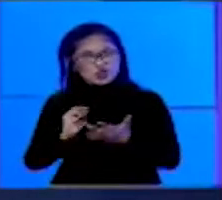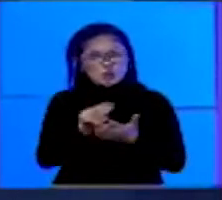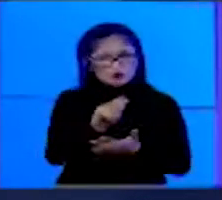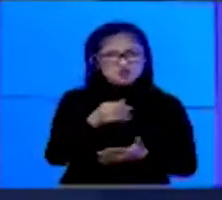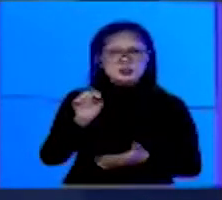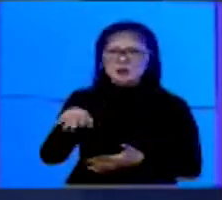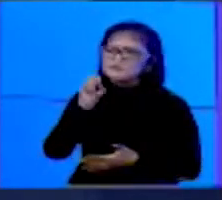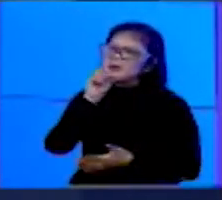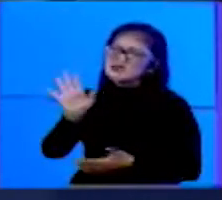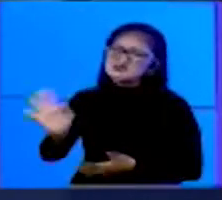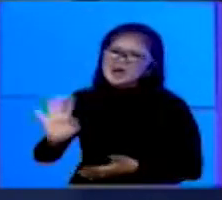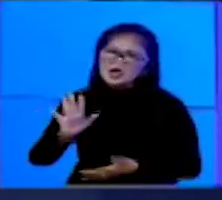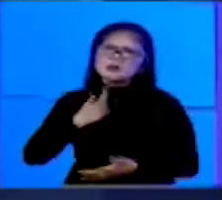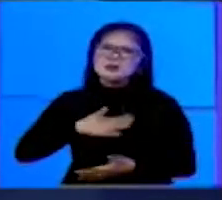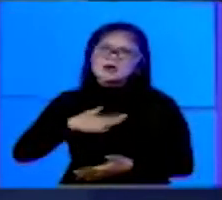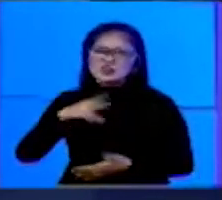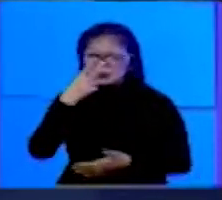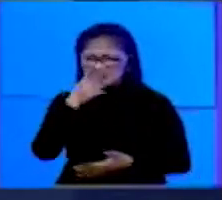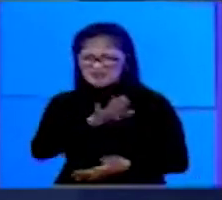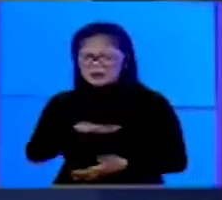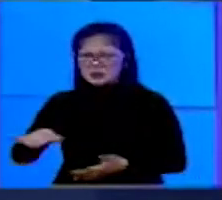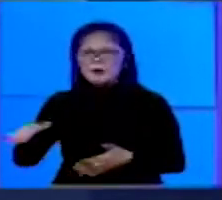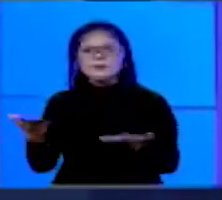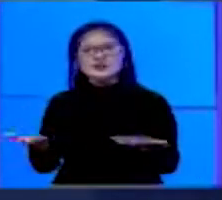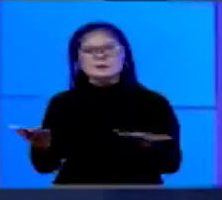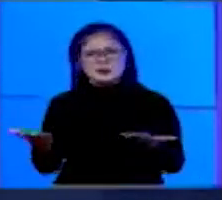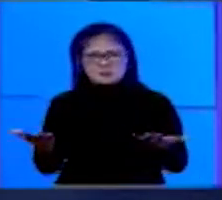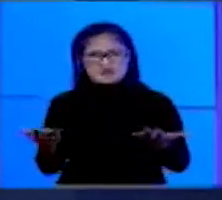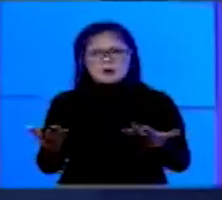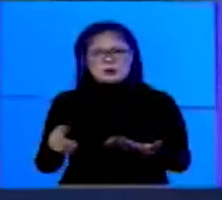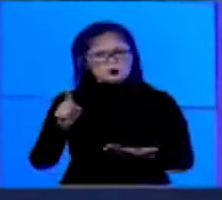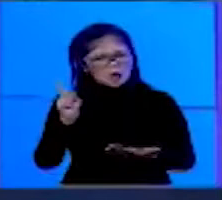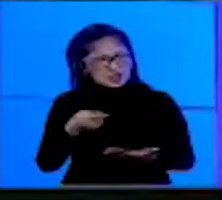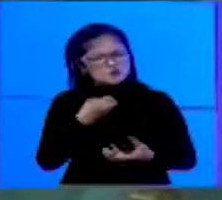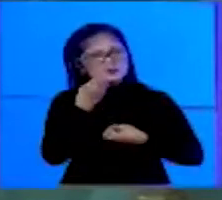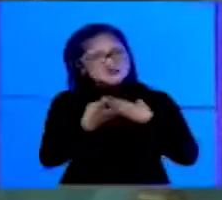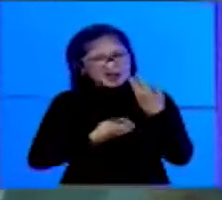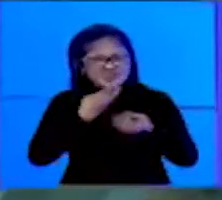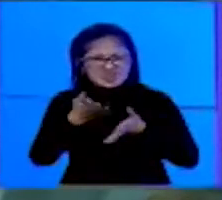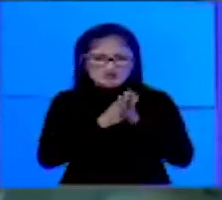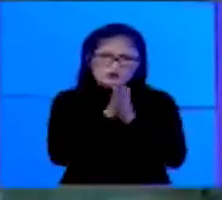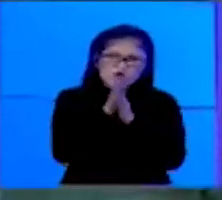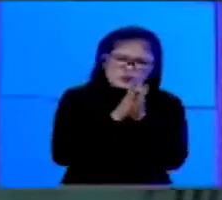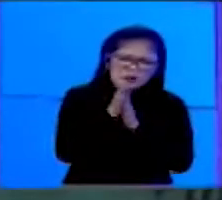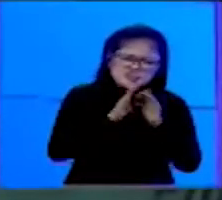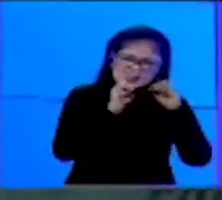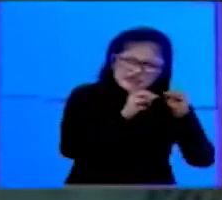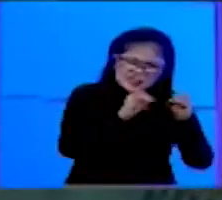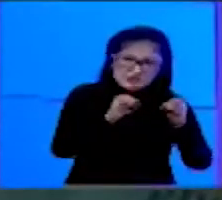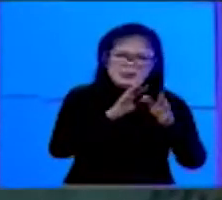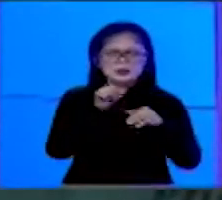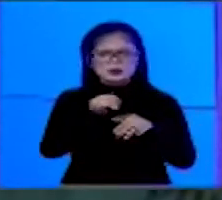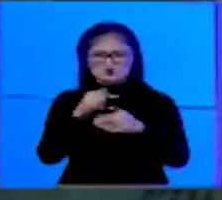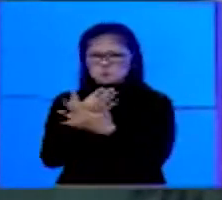ini anak-anak kita lebih baik kan diedukasi dengan cara yang benar. Tidak ada yang tahu, ini demo apa nggak